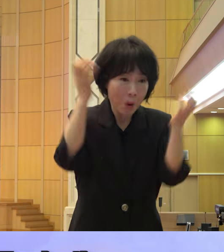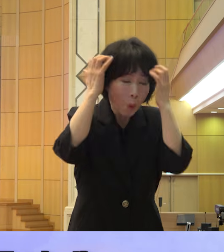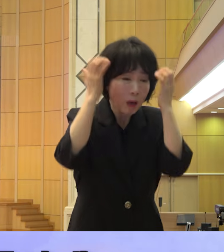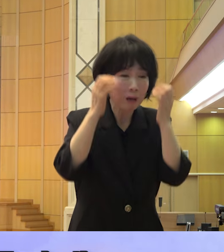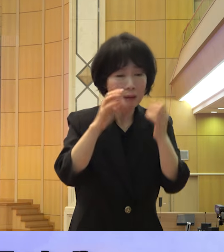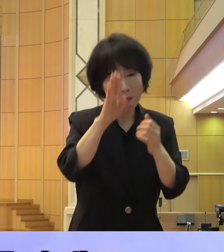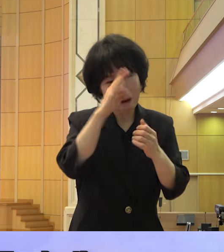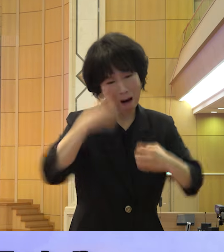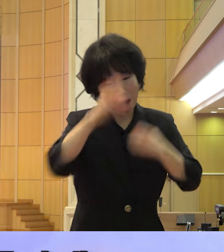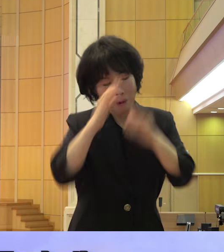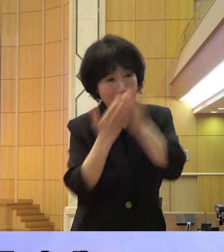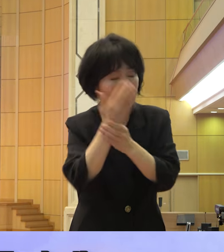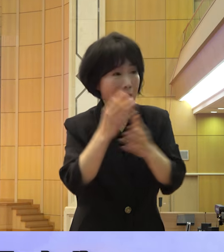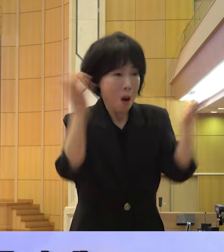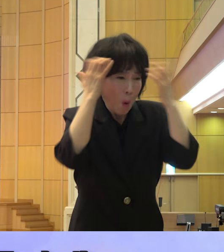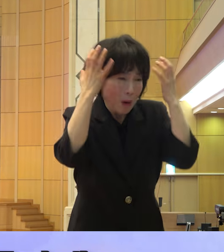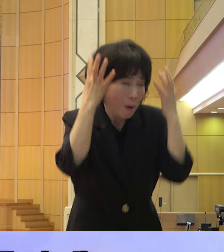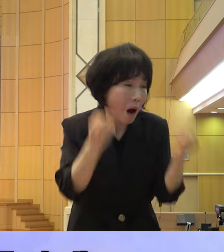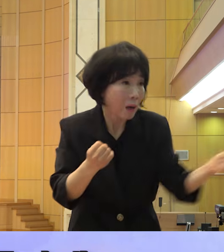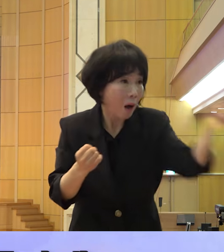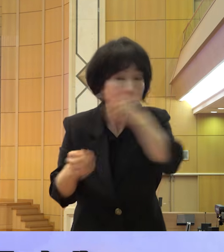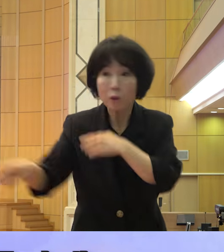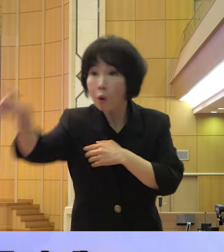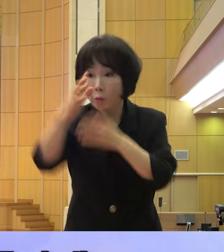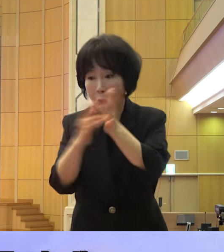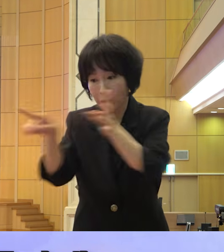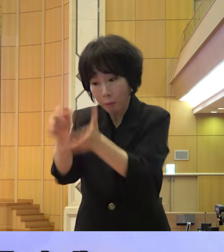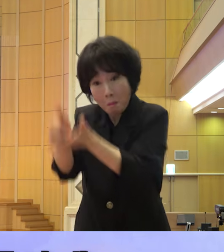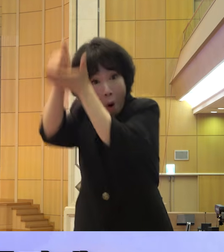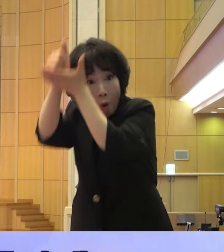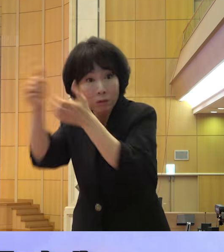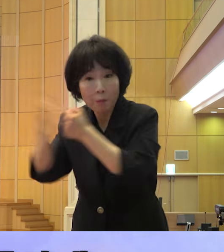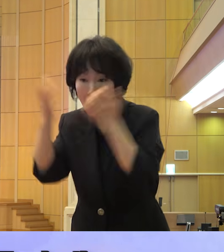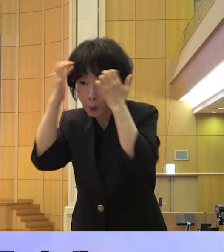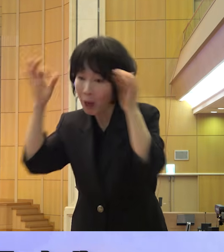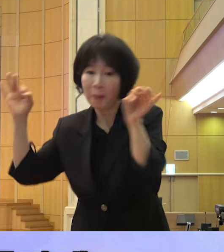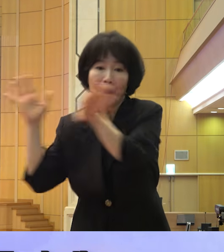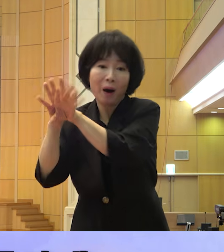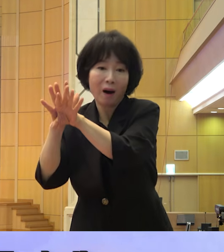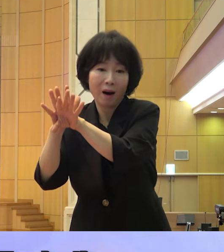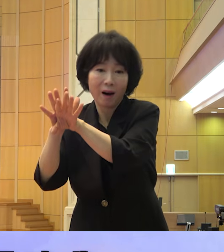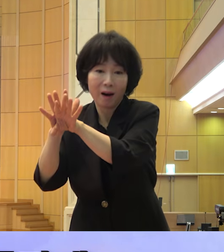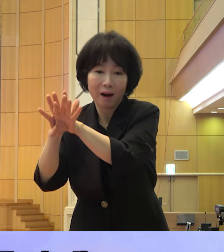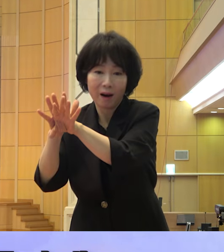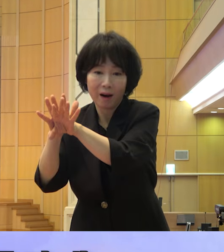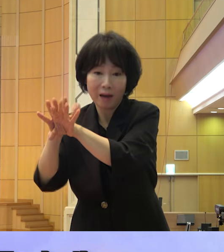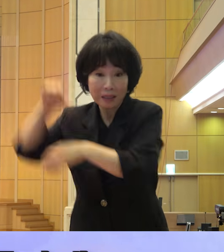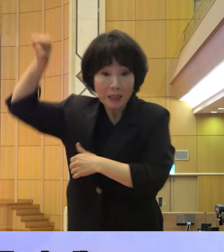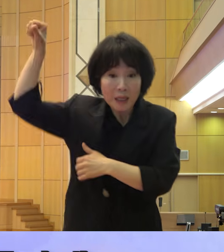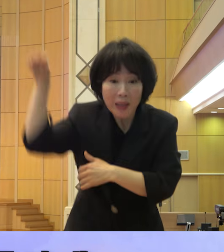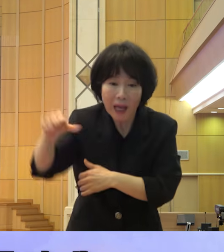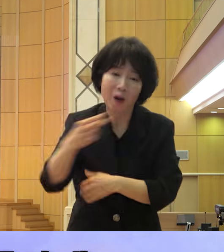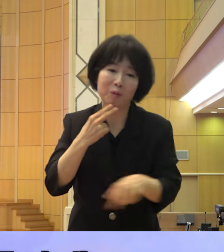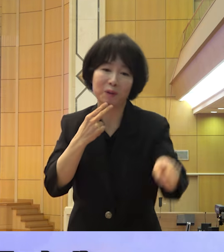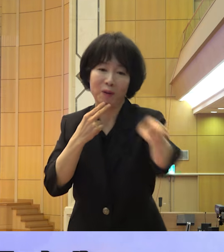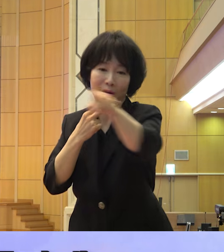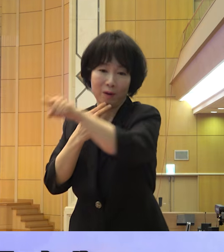고난을 당하고 막 그러는데 그런 고난이 그들에게는 없고 사람들이 당하는 재앙도 그들에게는 없나니.